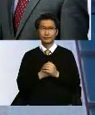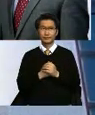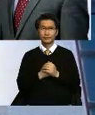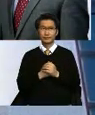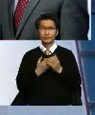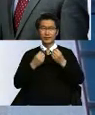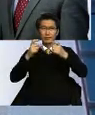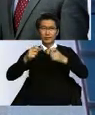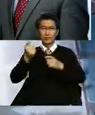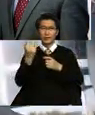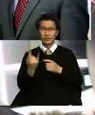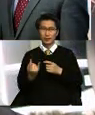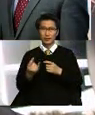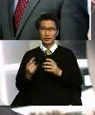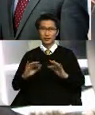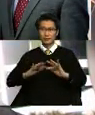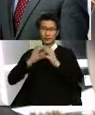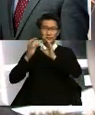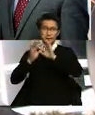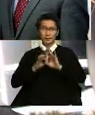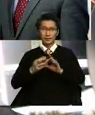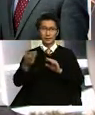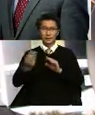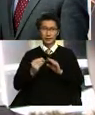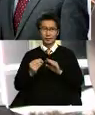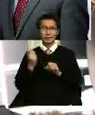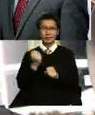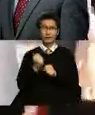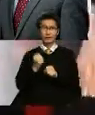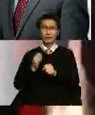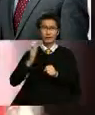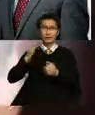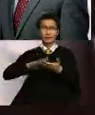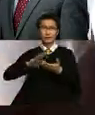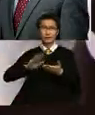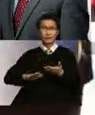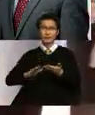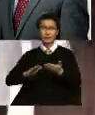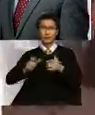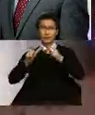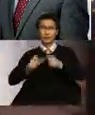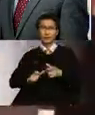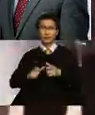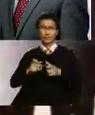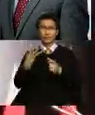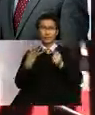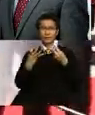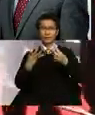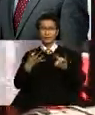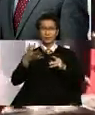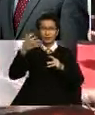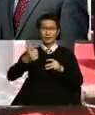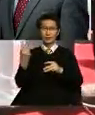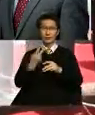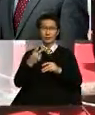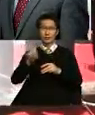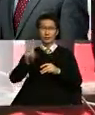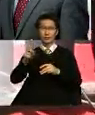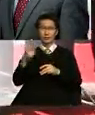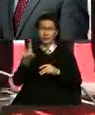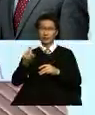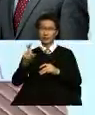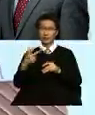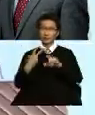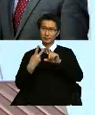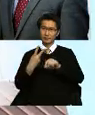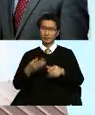네, 새마을회는 회관을 신축하면서 빚을 지게 됐습니다. 새마을회관은 14대 회장 때인 2011년